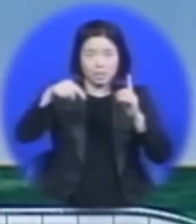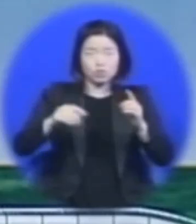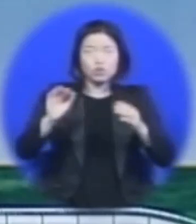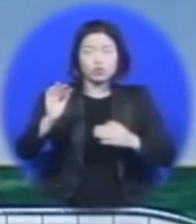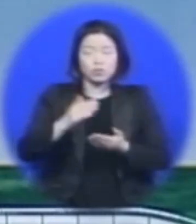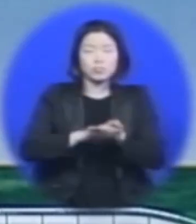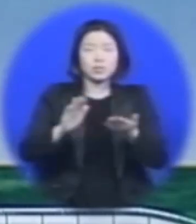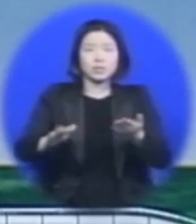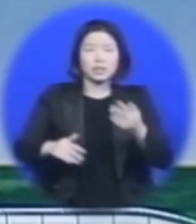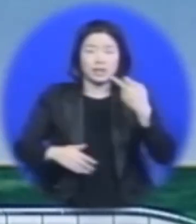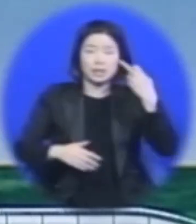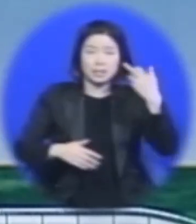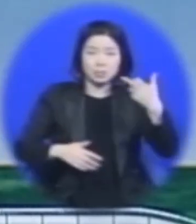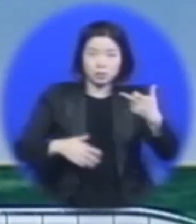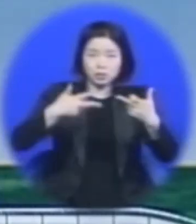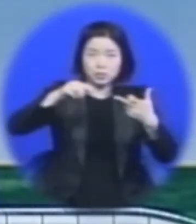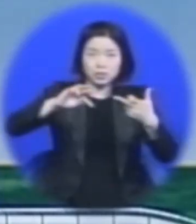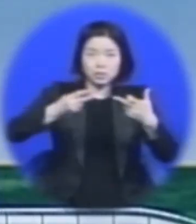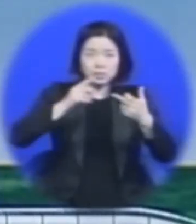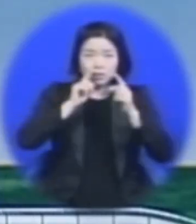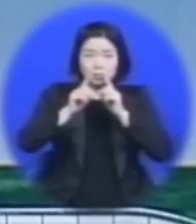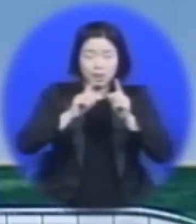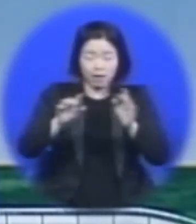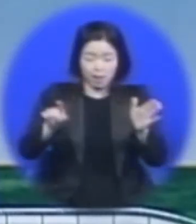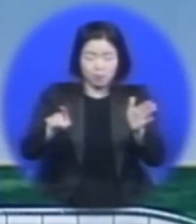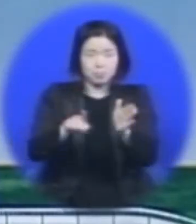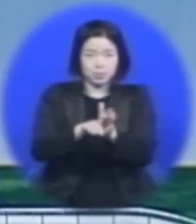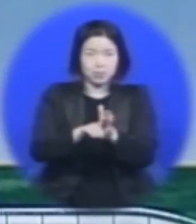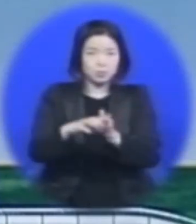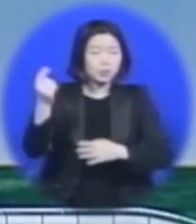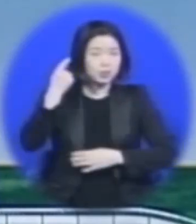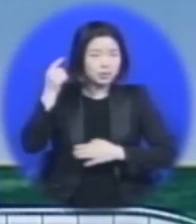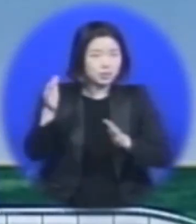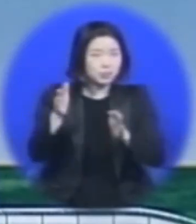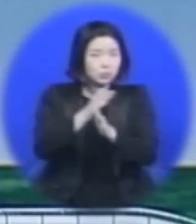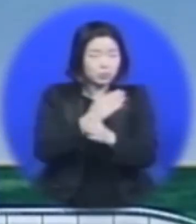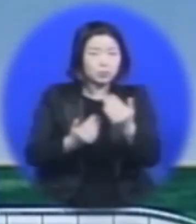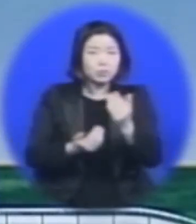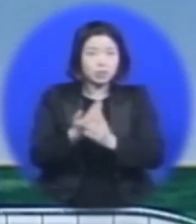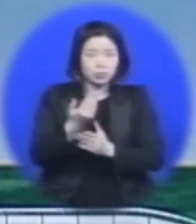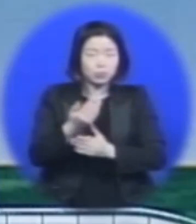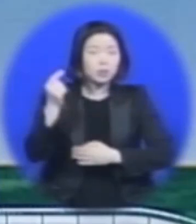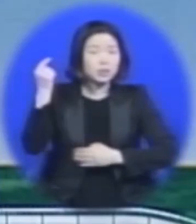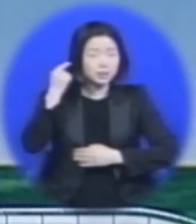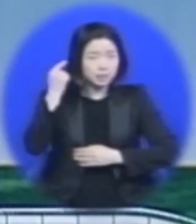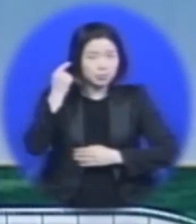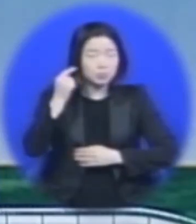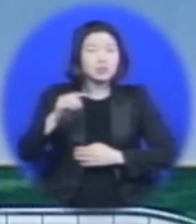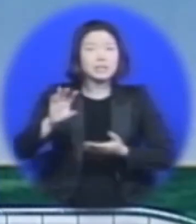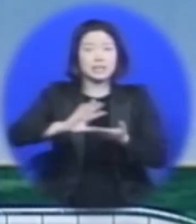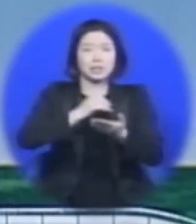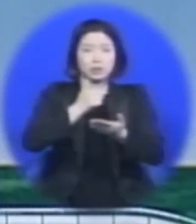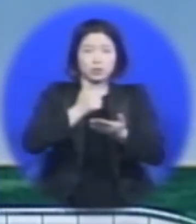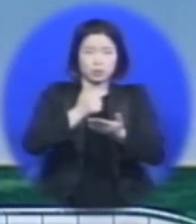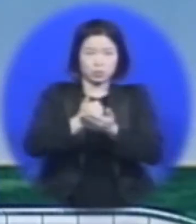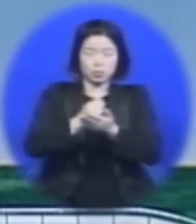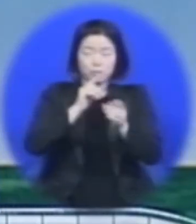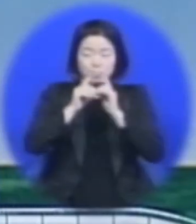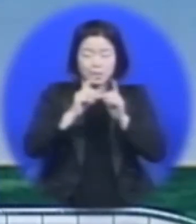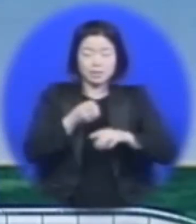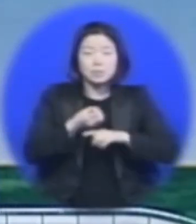17절 말씀에 보면 믿음이 들음에서 생기고 들음은 그리스도를 전하는 말씀에서 비롯되기